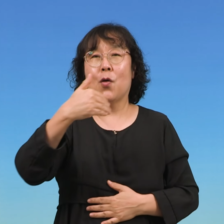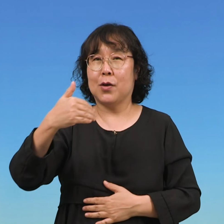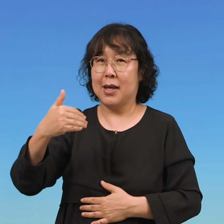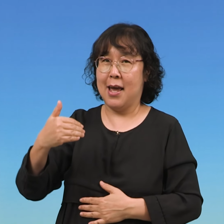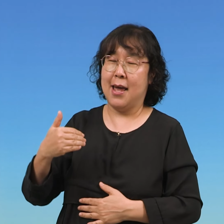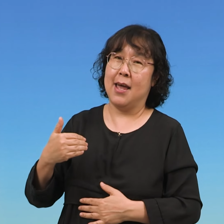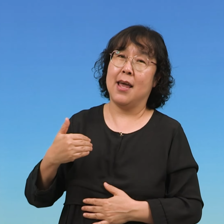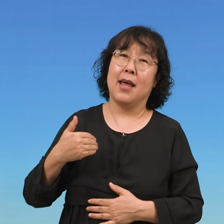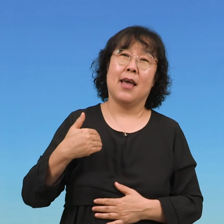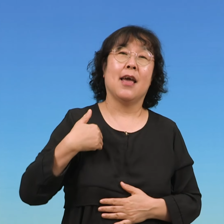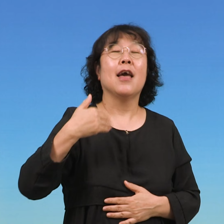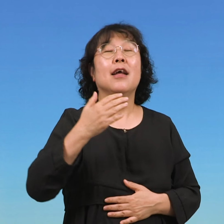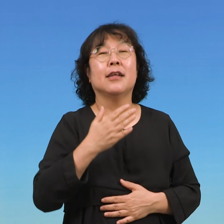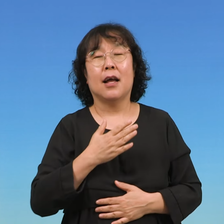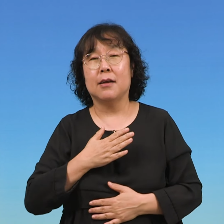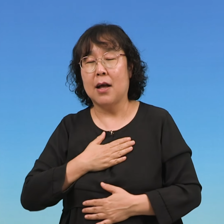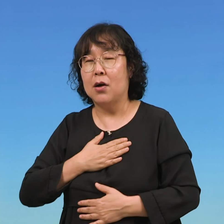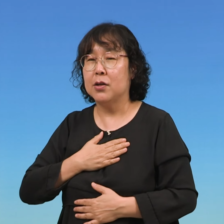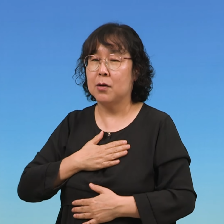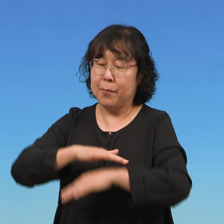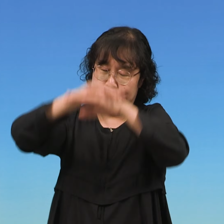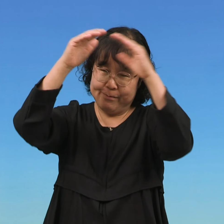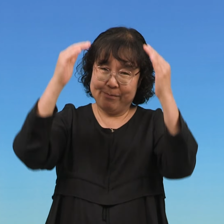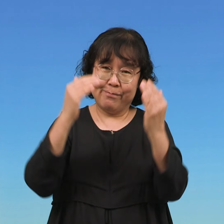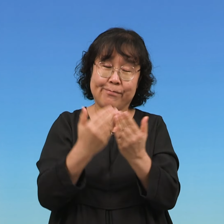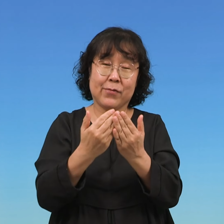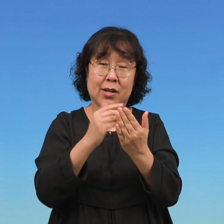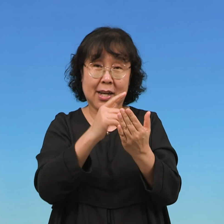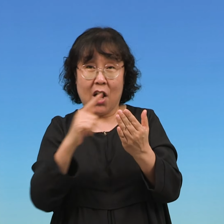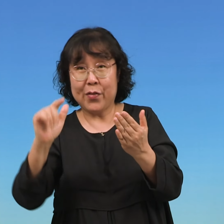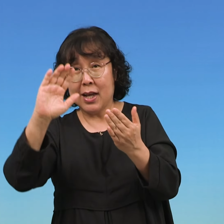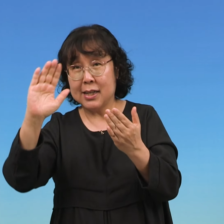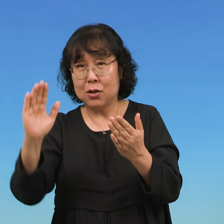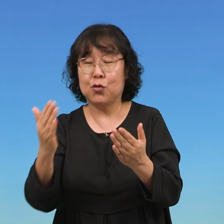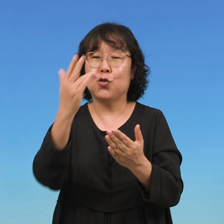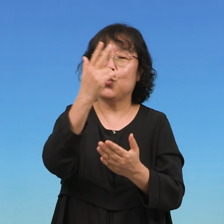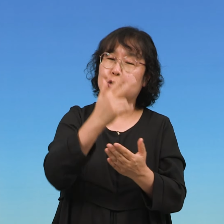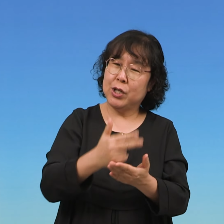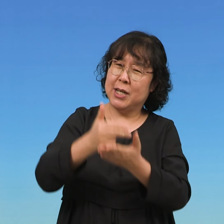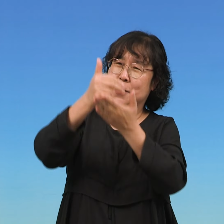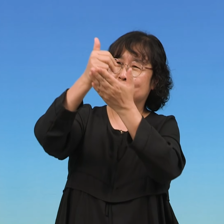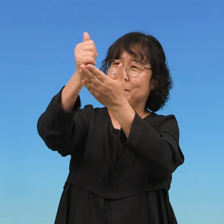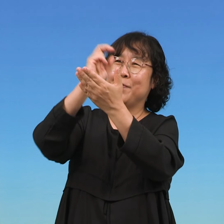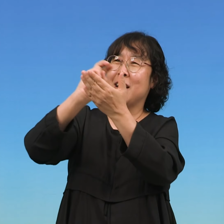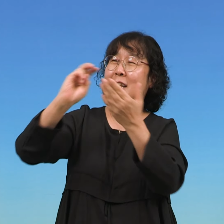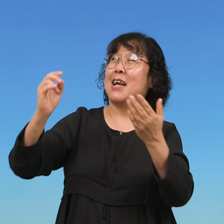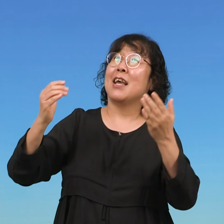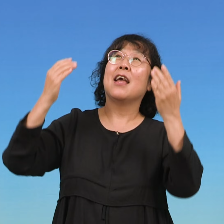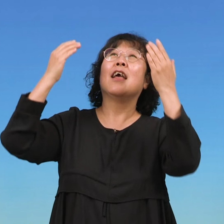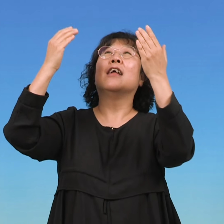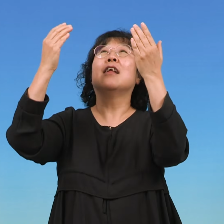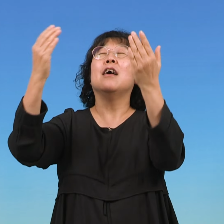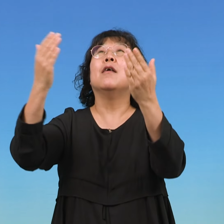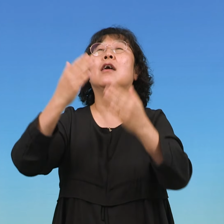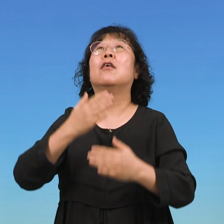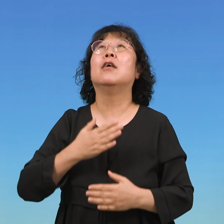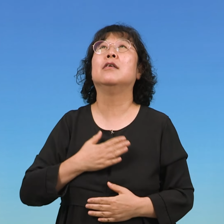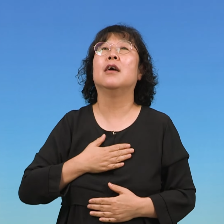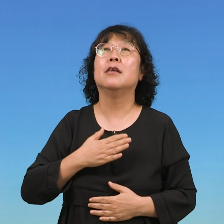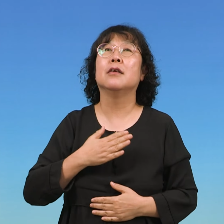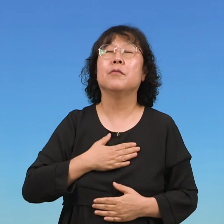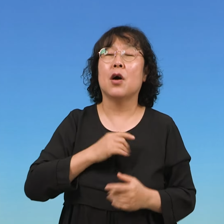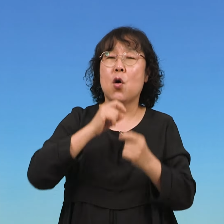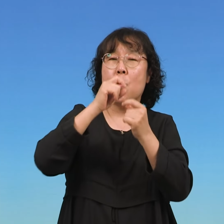나는 만족해 나의 모든 것 되신 주님 찬양해